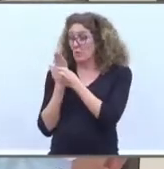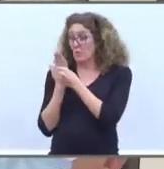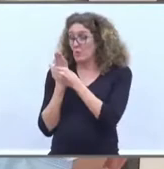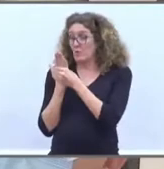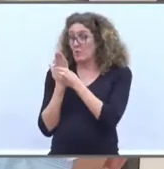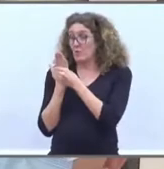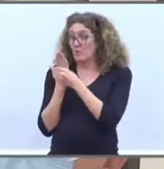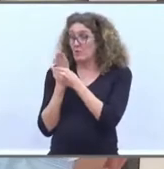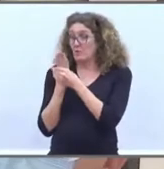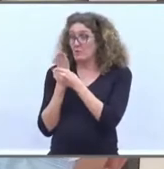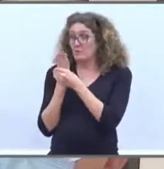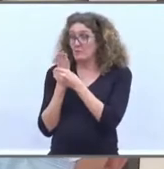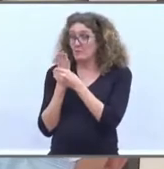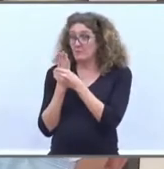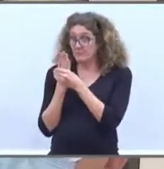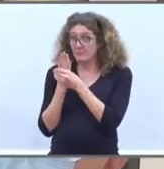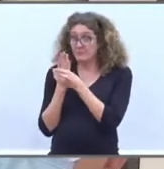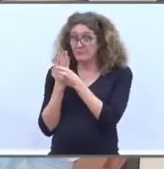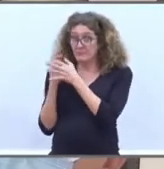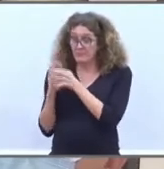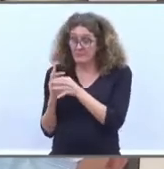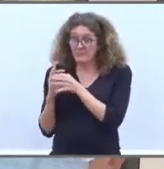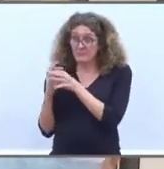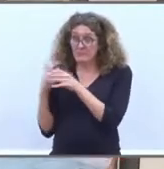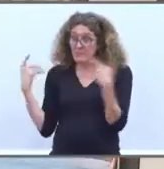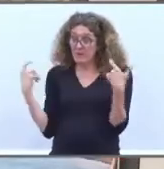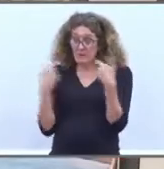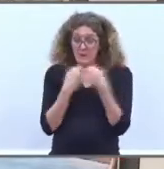avec les actions qui sont menées par